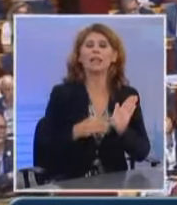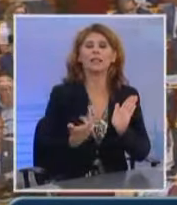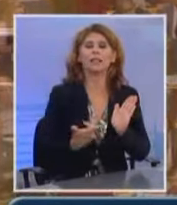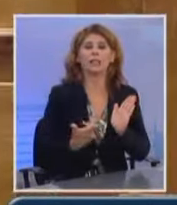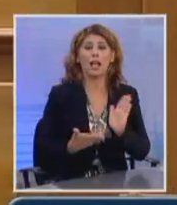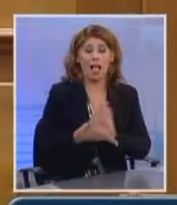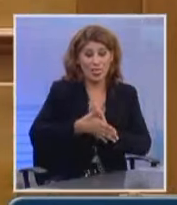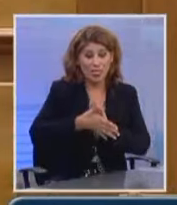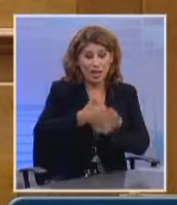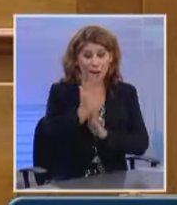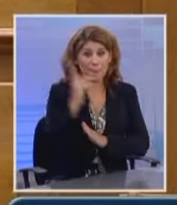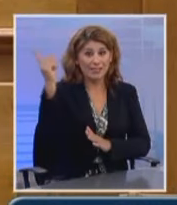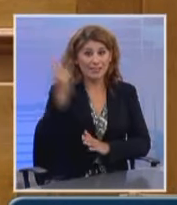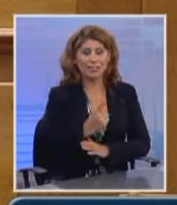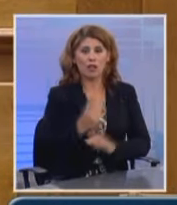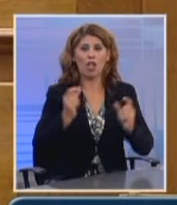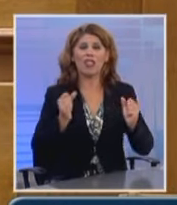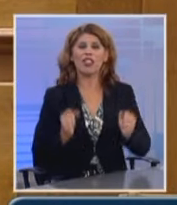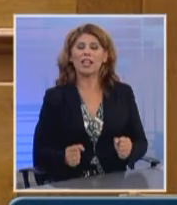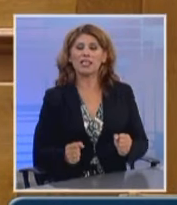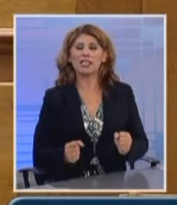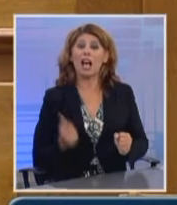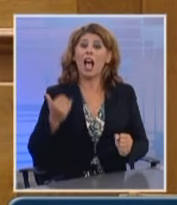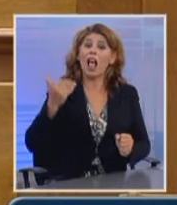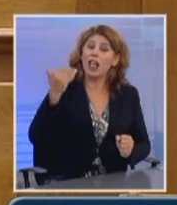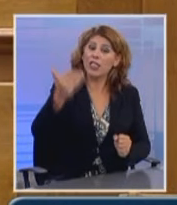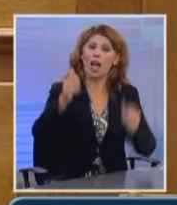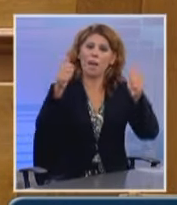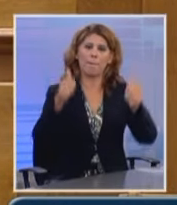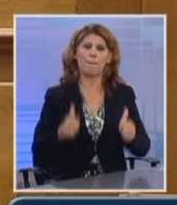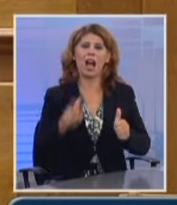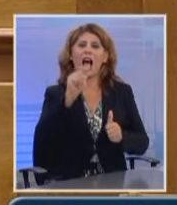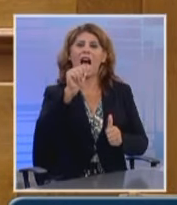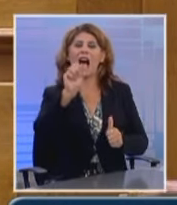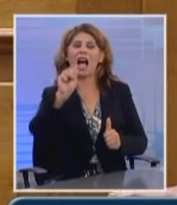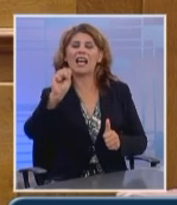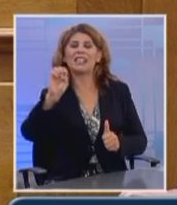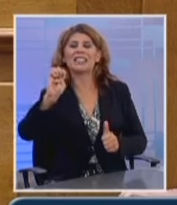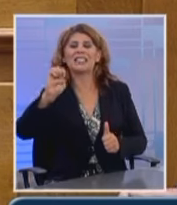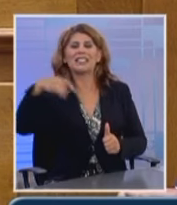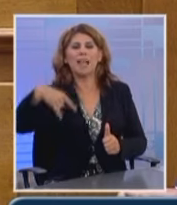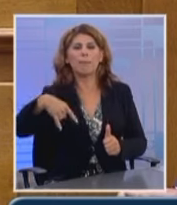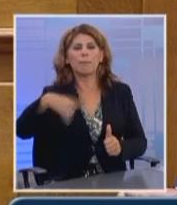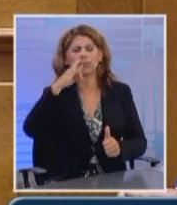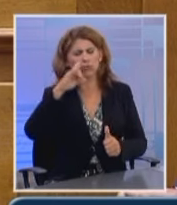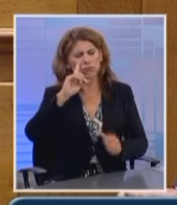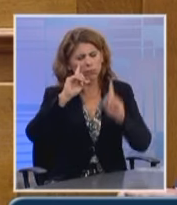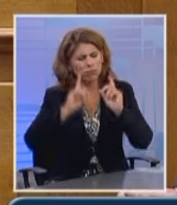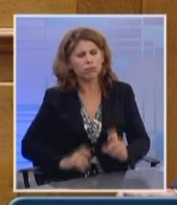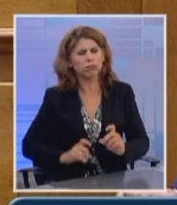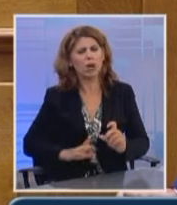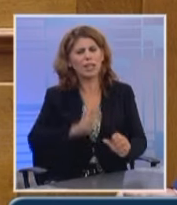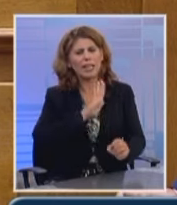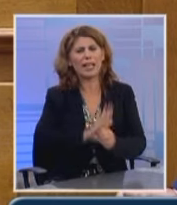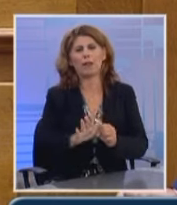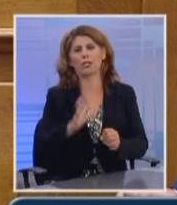το 15% των θέσεων που θα προκυρήσονται μέσω ΑΣΕΠ θα καλύπτονται αποκλειστικά από άτομα